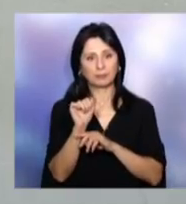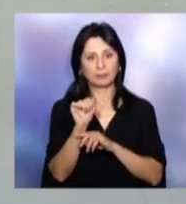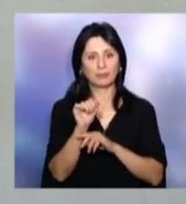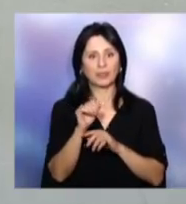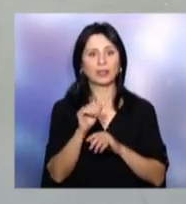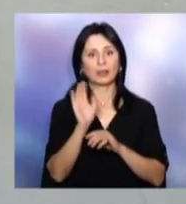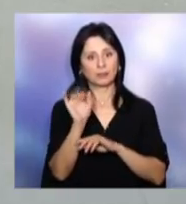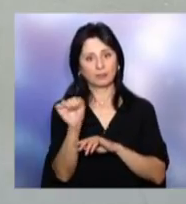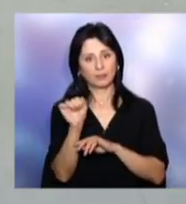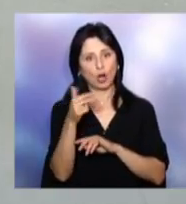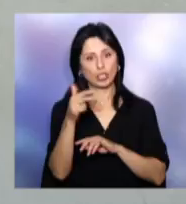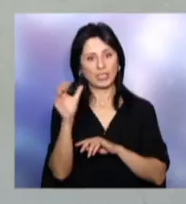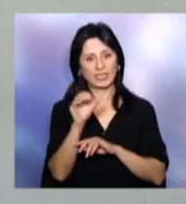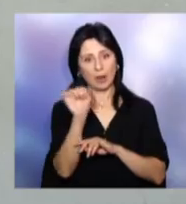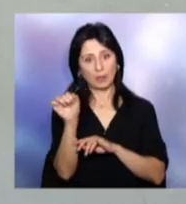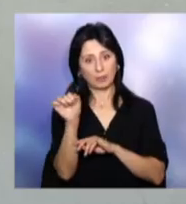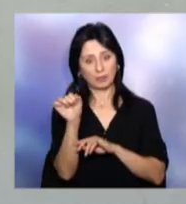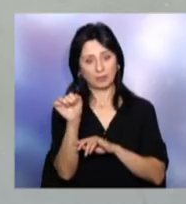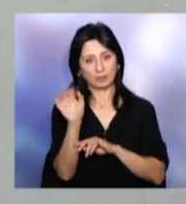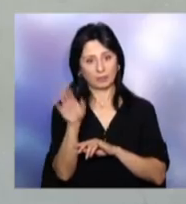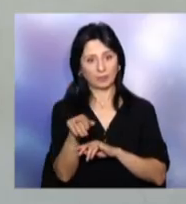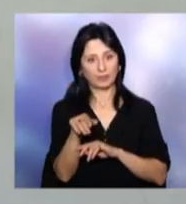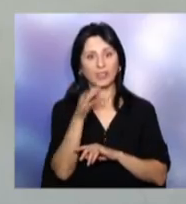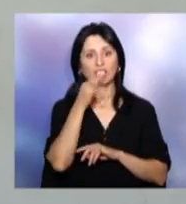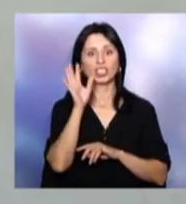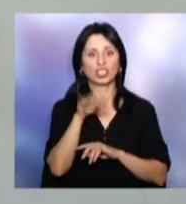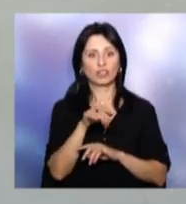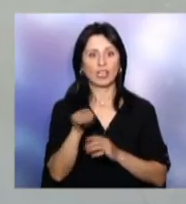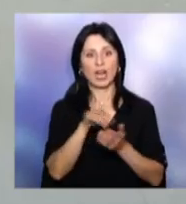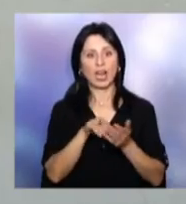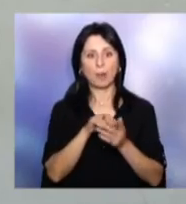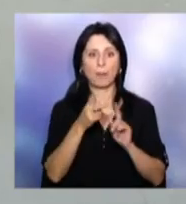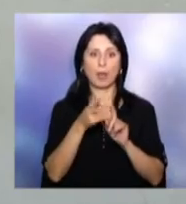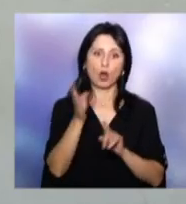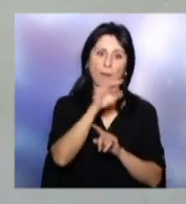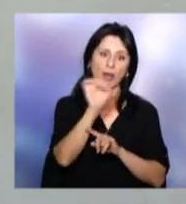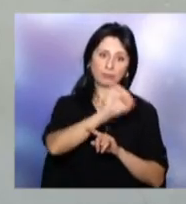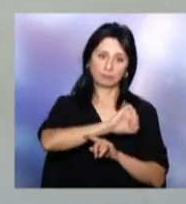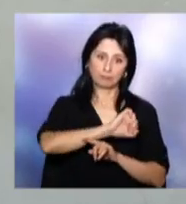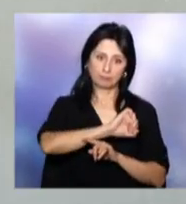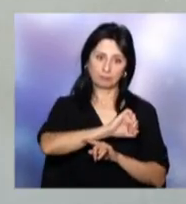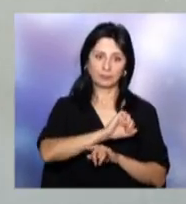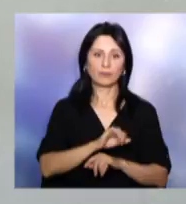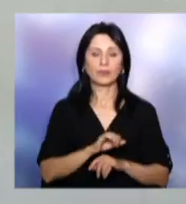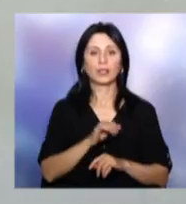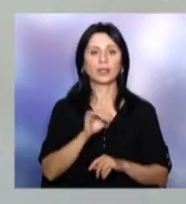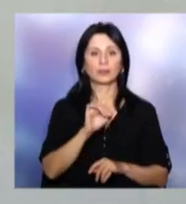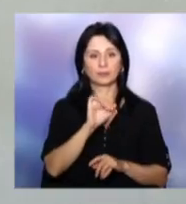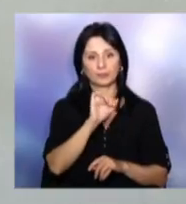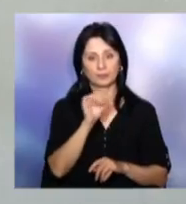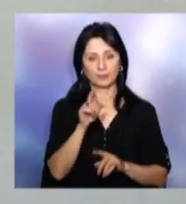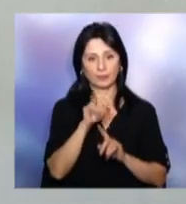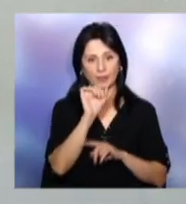ეს მდგომარეობა 30 წამის განმავლობაში და შემდეგ გაიმეორეთ მეორე მხარეს. დაღარეთ თავი